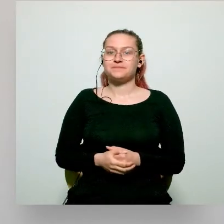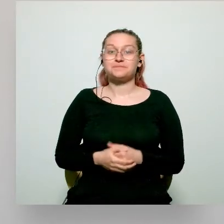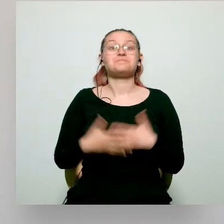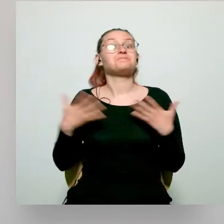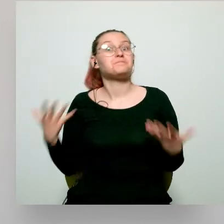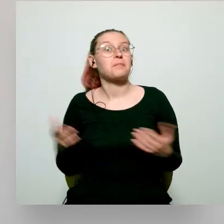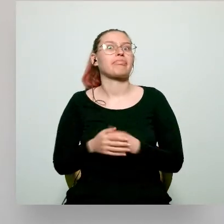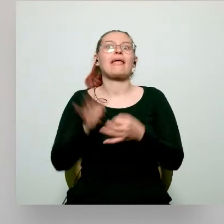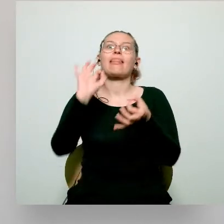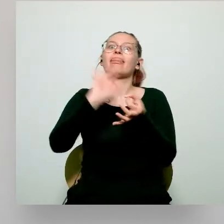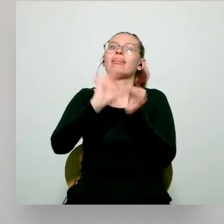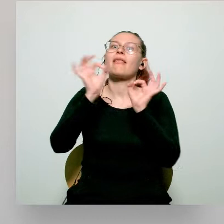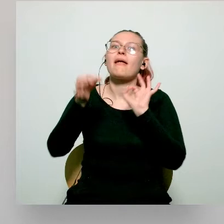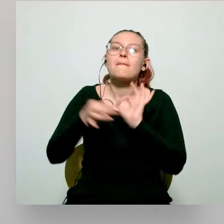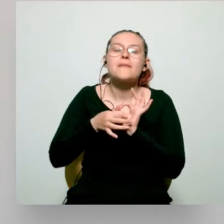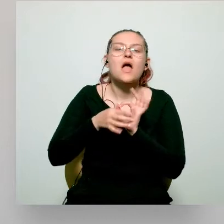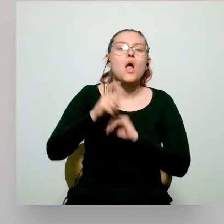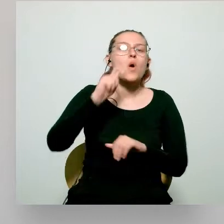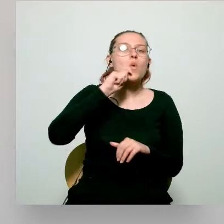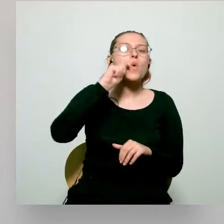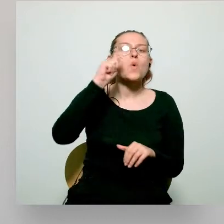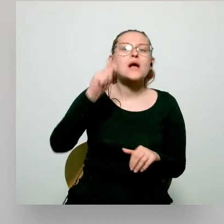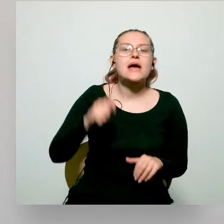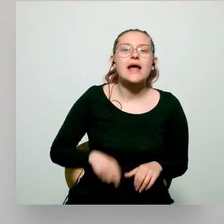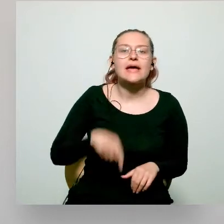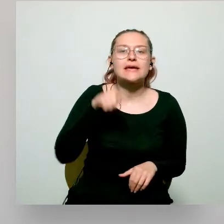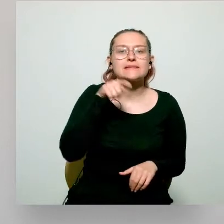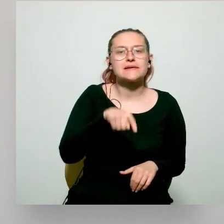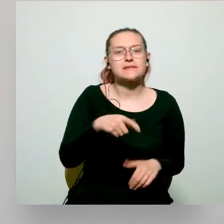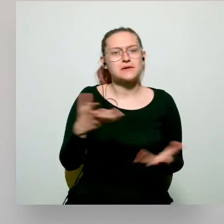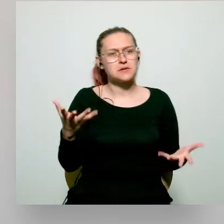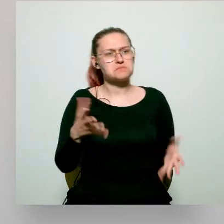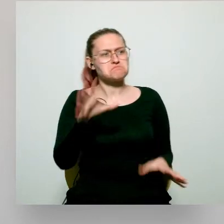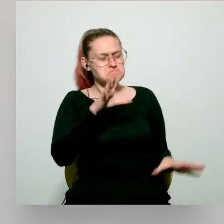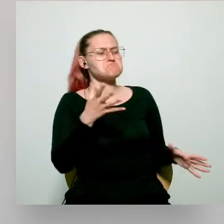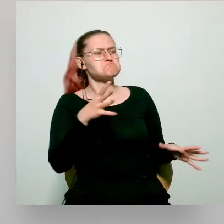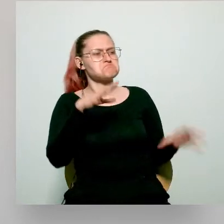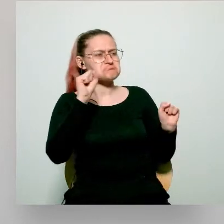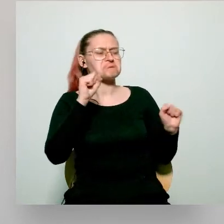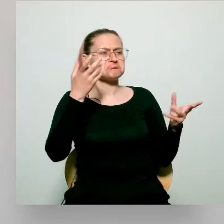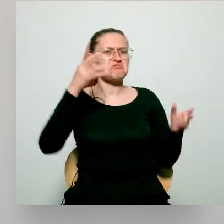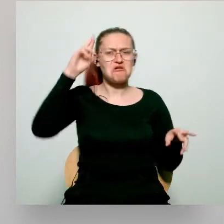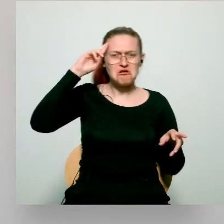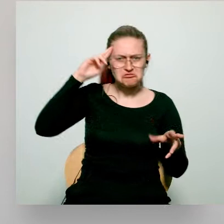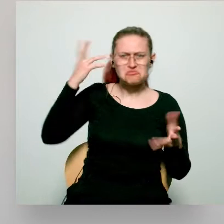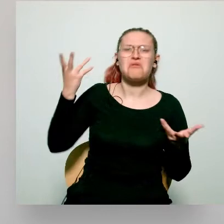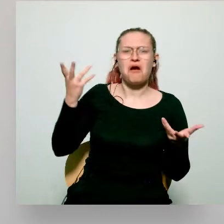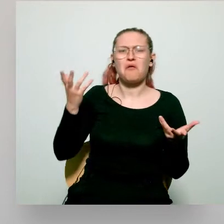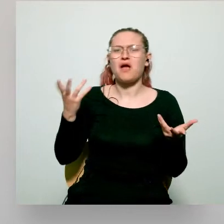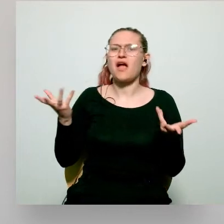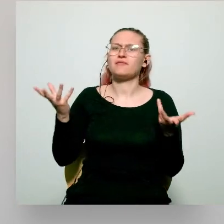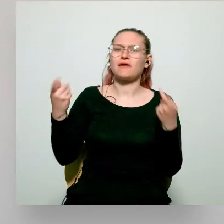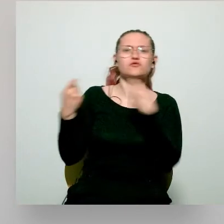zrozumiała, gdyby była stałą, pewną, stabilną wspólnotą na